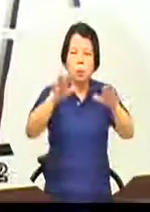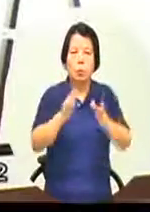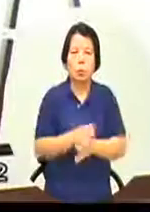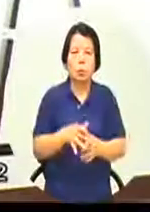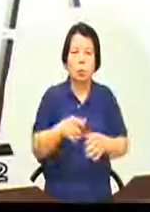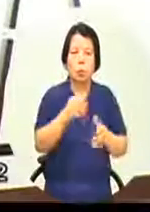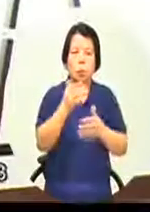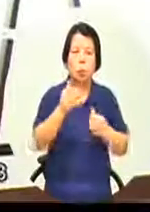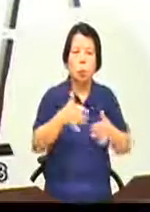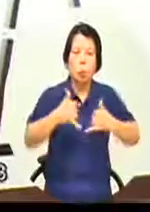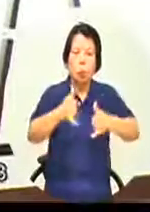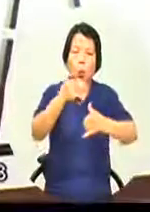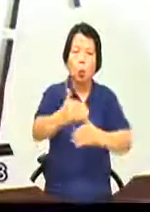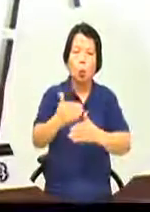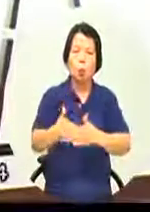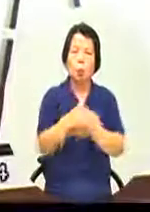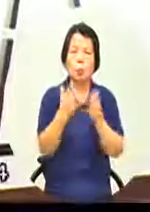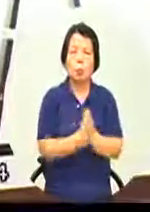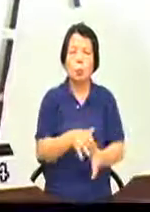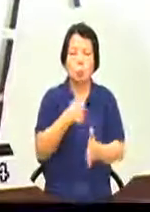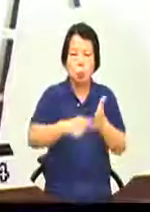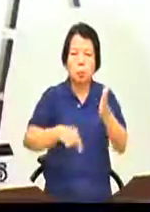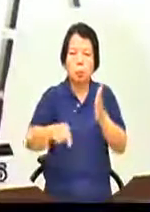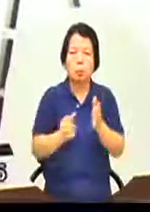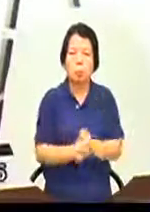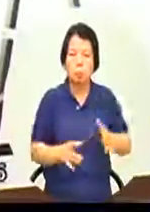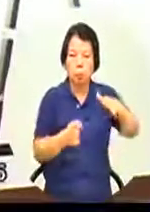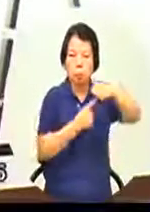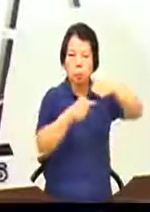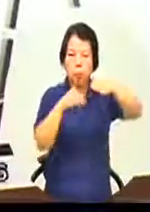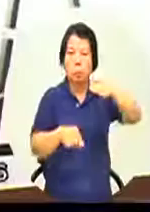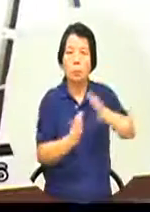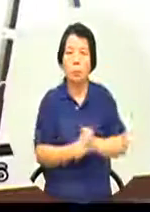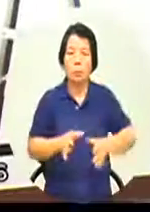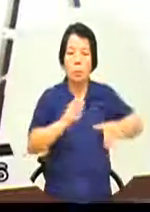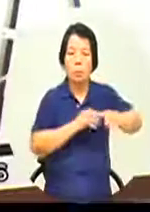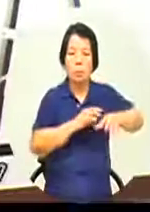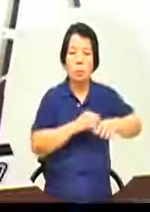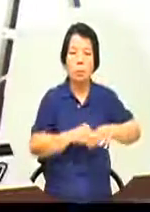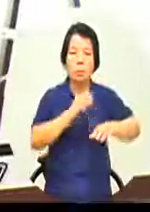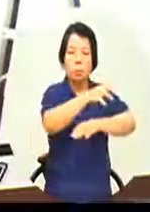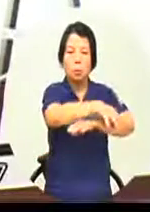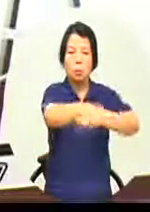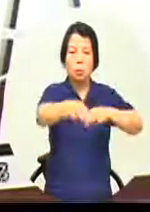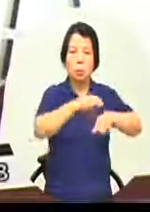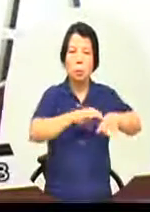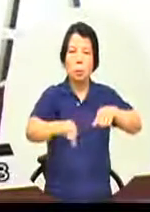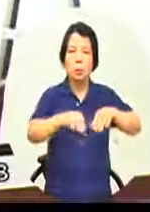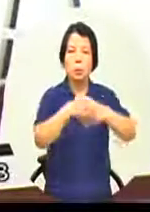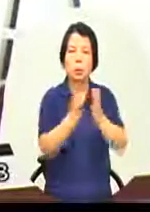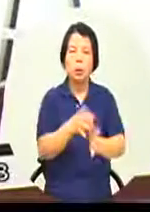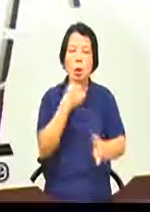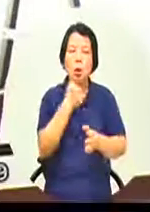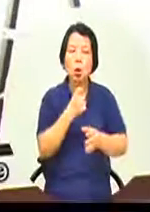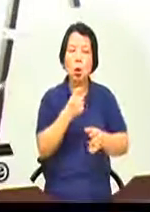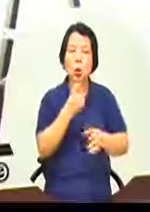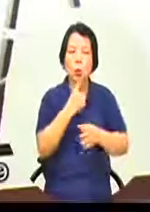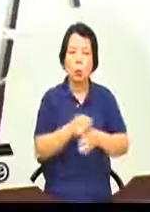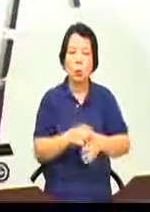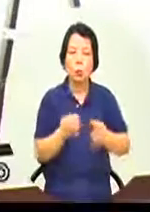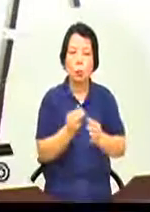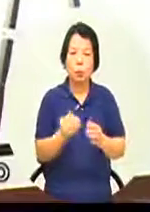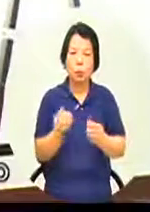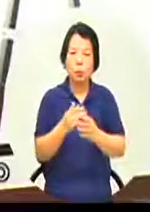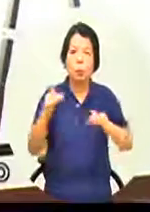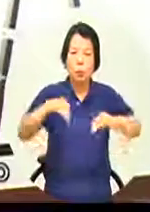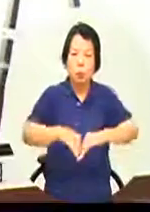利局目前也已经在执行的工程，包含高速公路周边的这个绿带低地的维